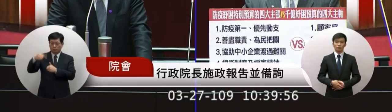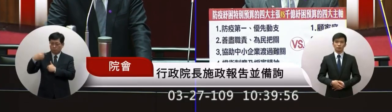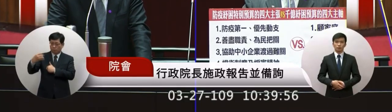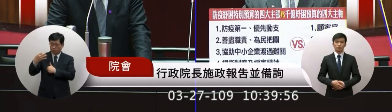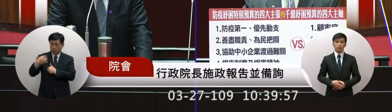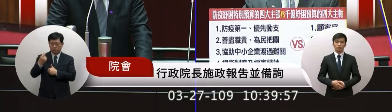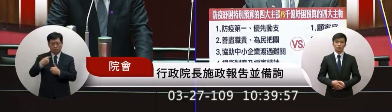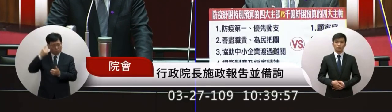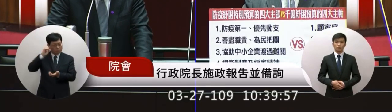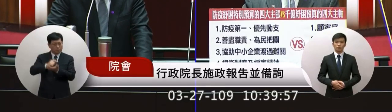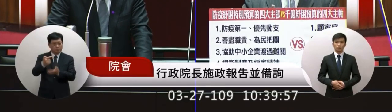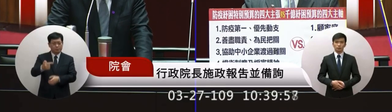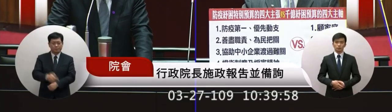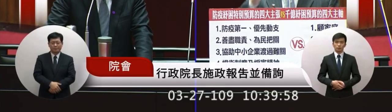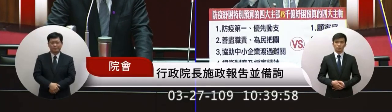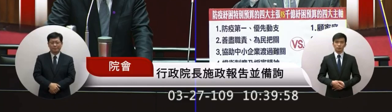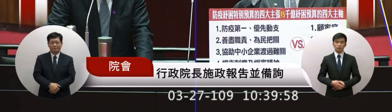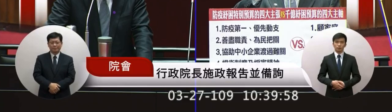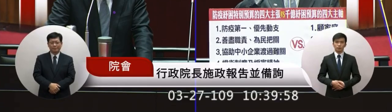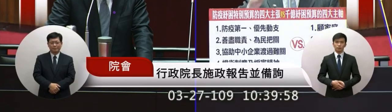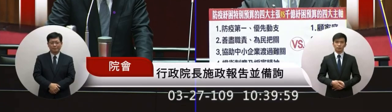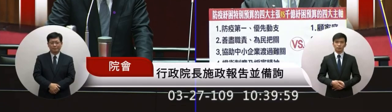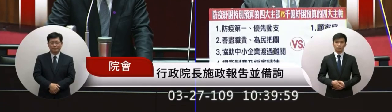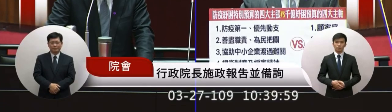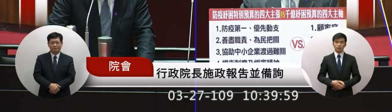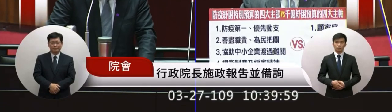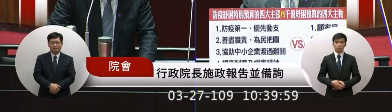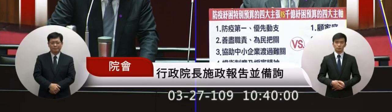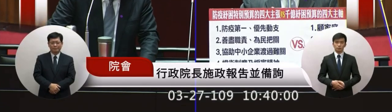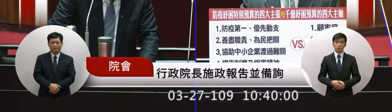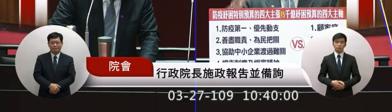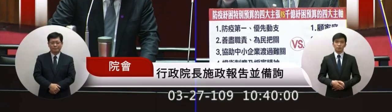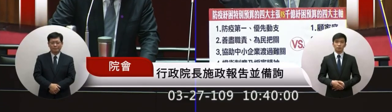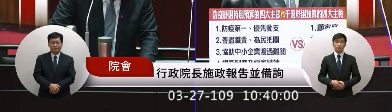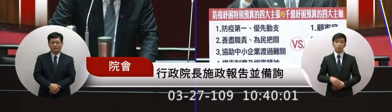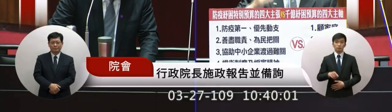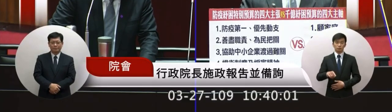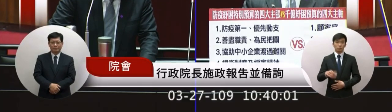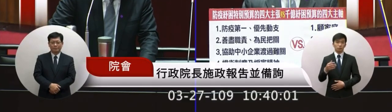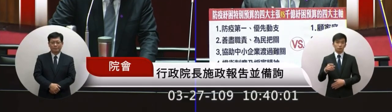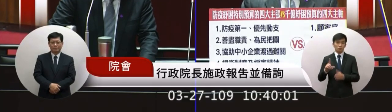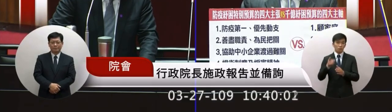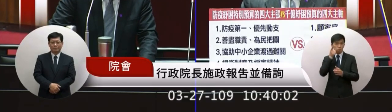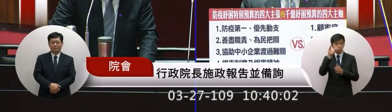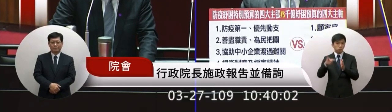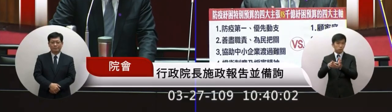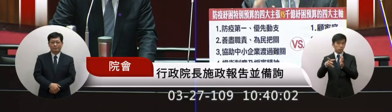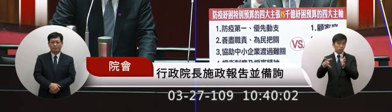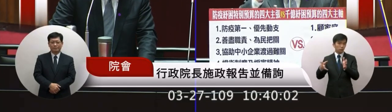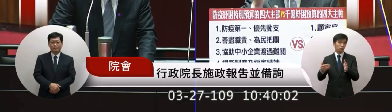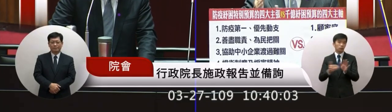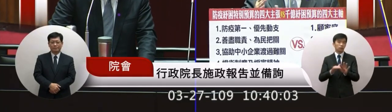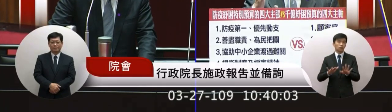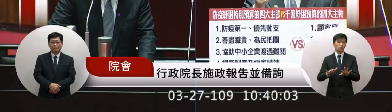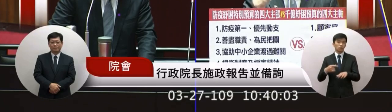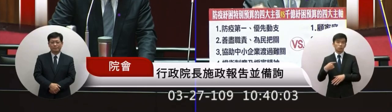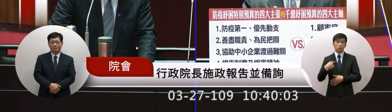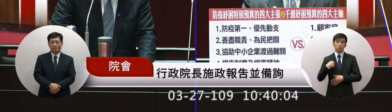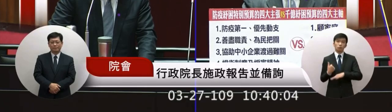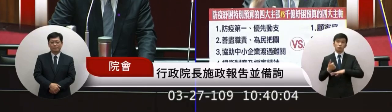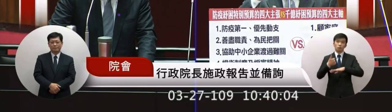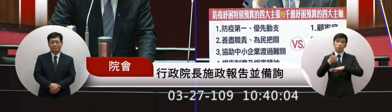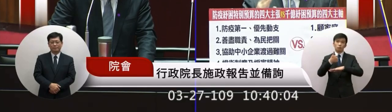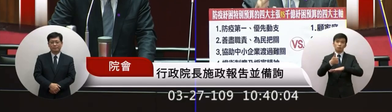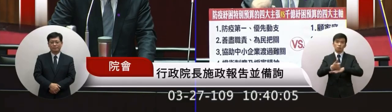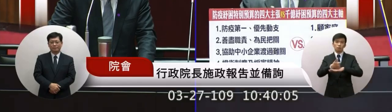教，印象较深。 虽然吼，一个月了后，我徛在台